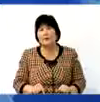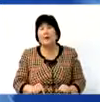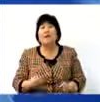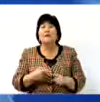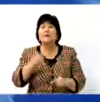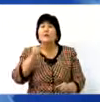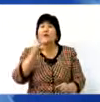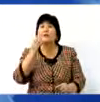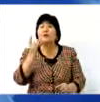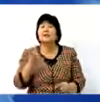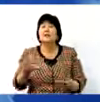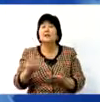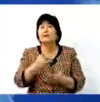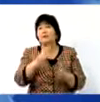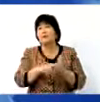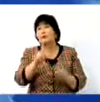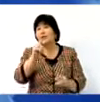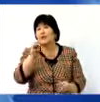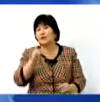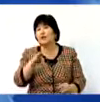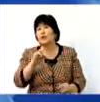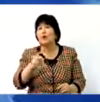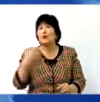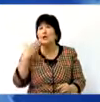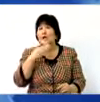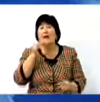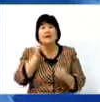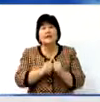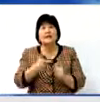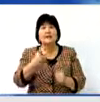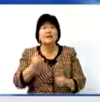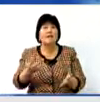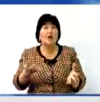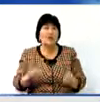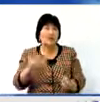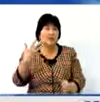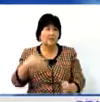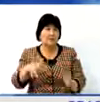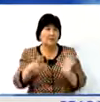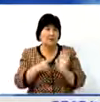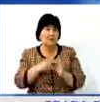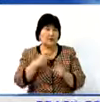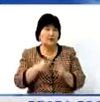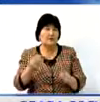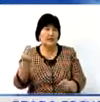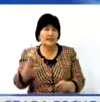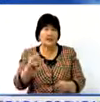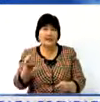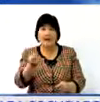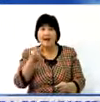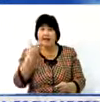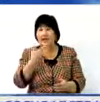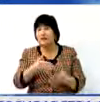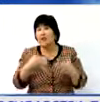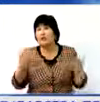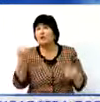В этом году кармакшинцы собрали 81 тысячу тонн риса. С каждого гектара получено по 58,5 центнеров зерна. Это